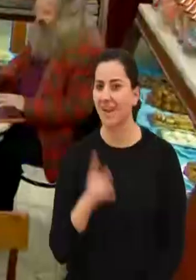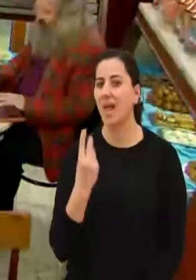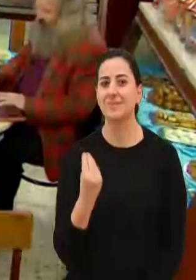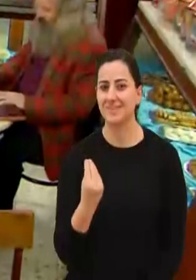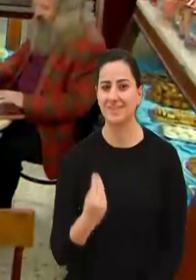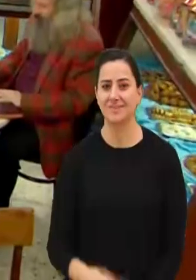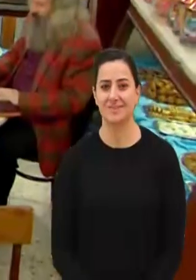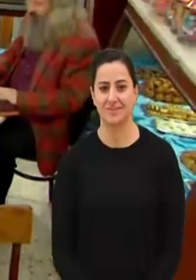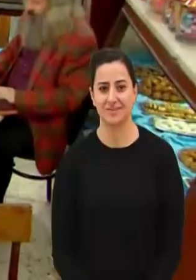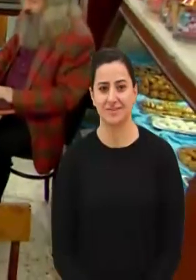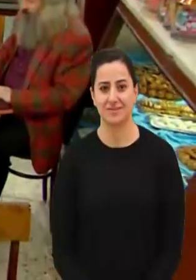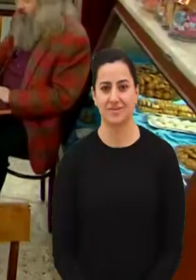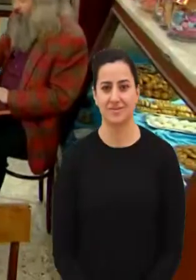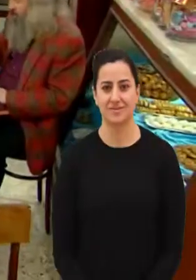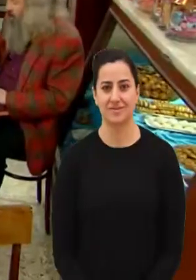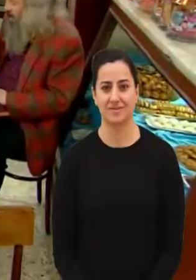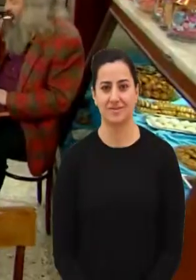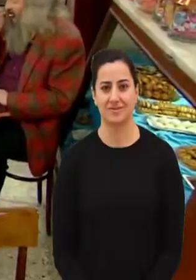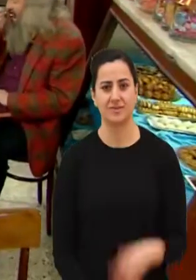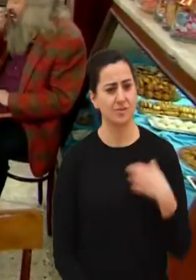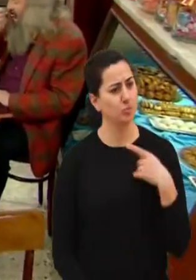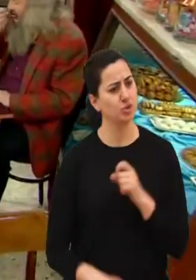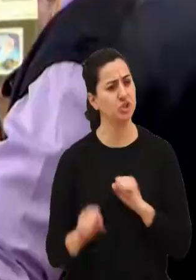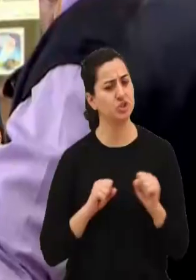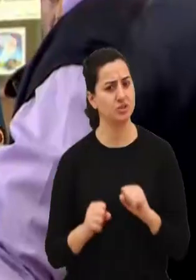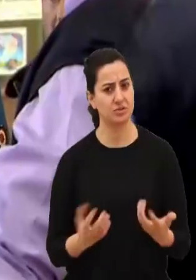Ya eyvallah. Benim bu çantada acayip şikayetçi.